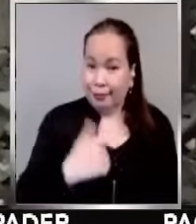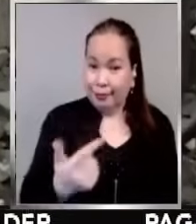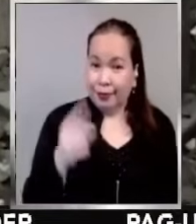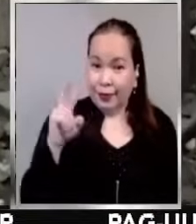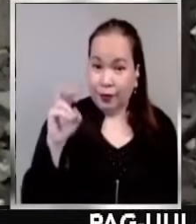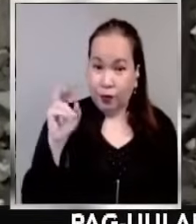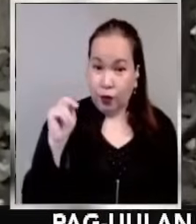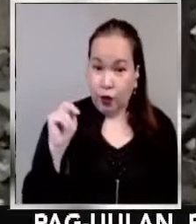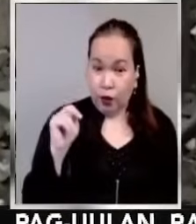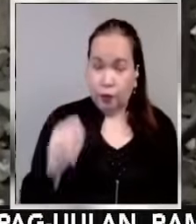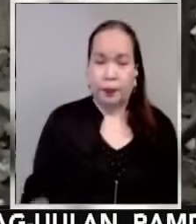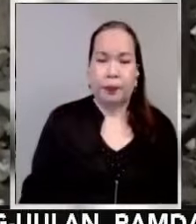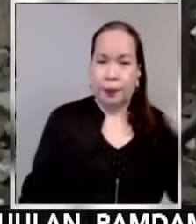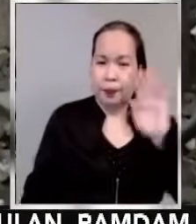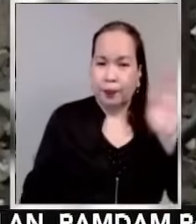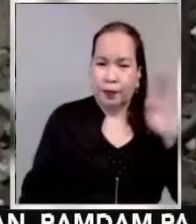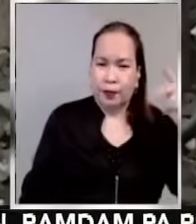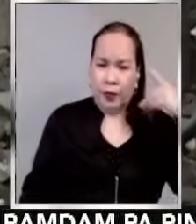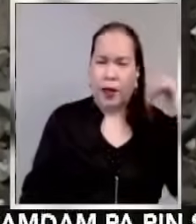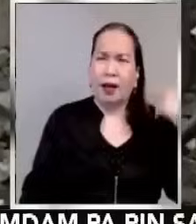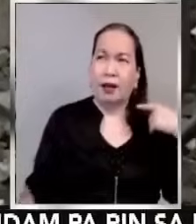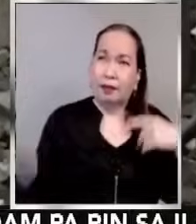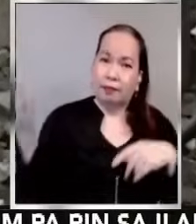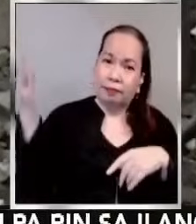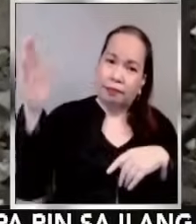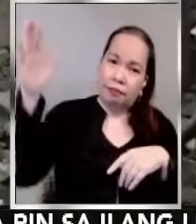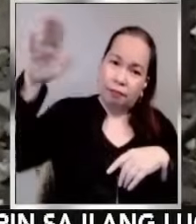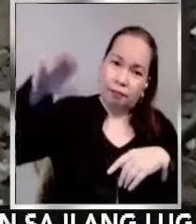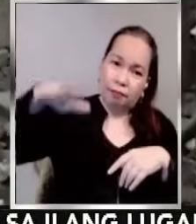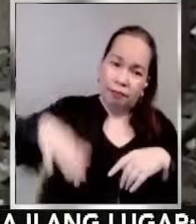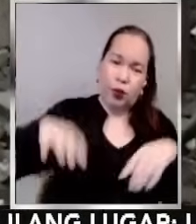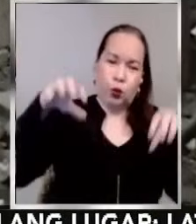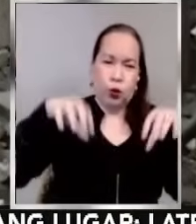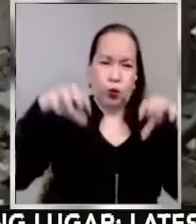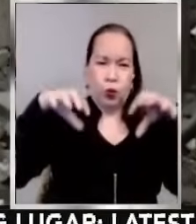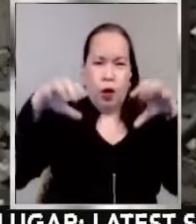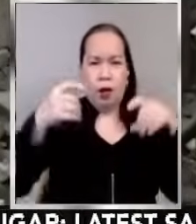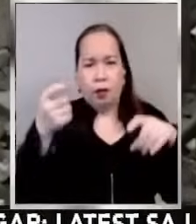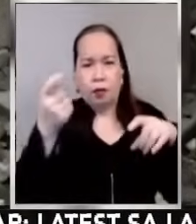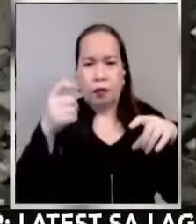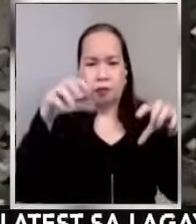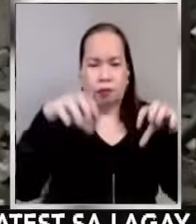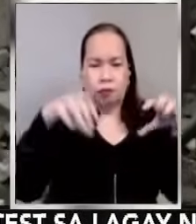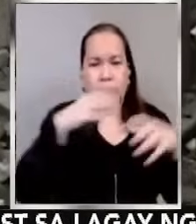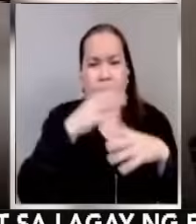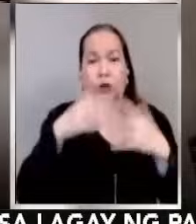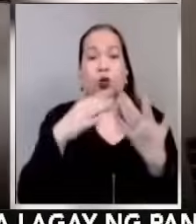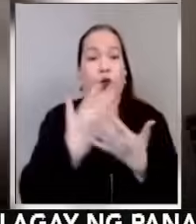Pia, maghapong pabugso-bugso ang ulan dito sa Quezon City, kaya naman ang ilang kalsada binaha.